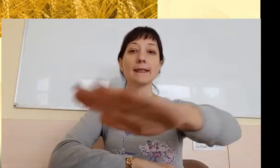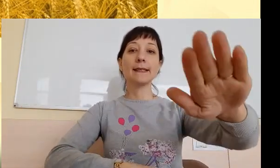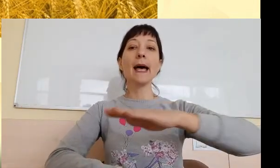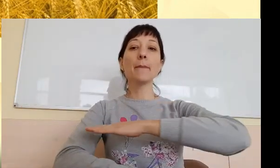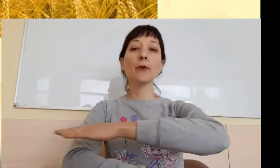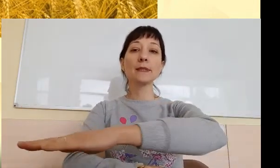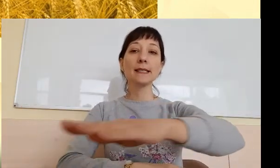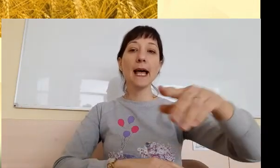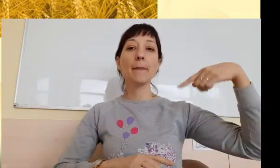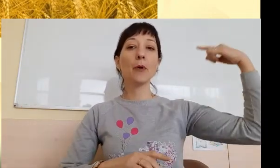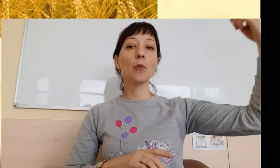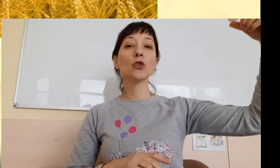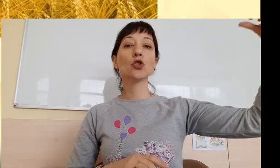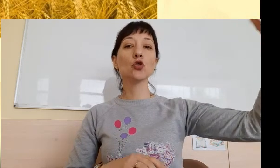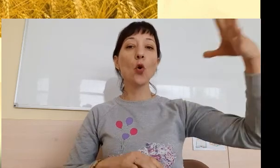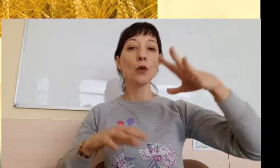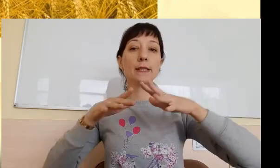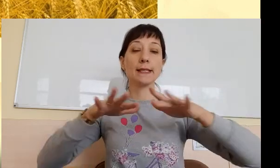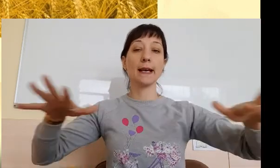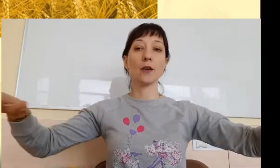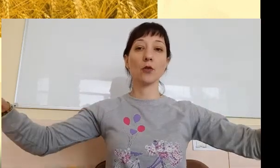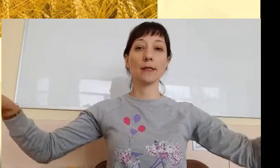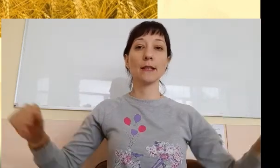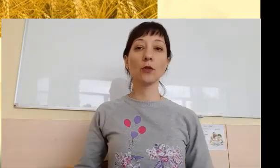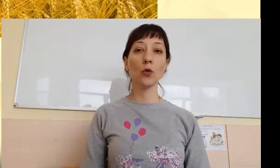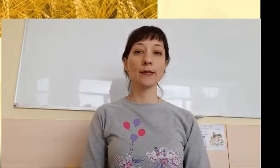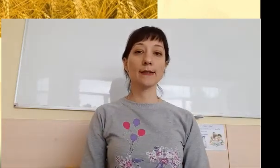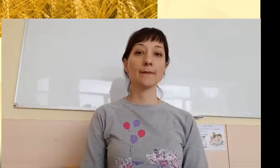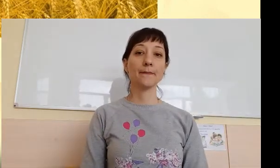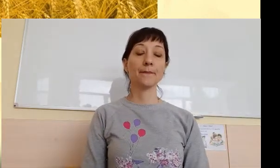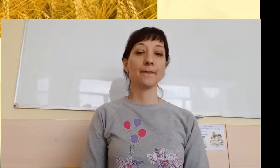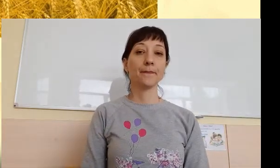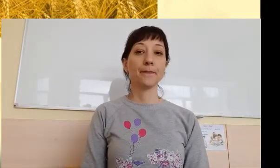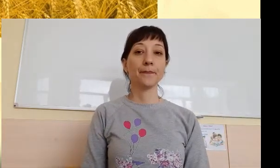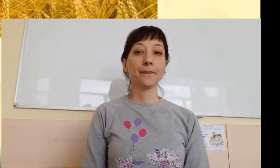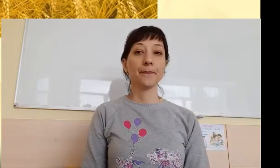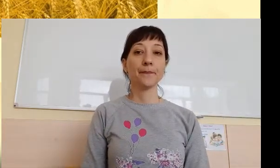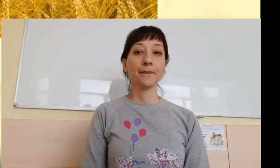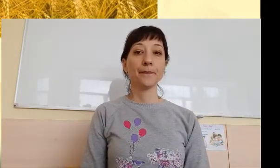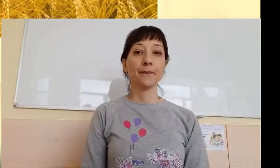берізки, степом-степом сонце розлилось.